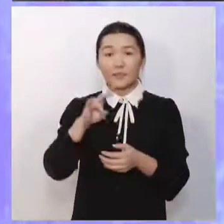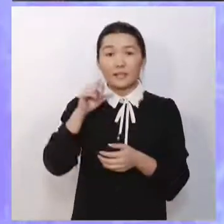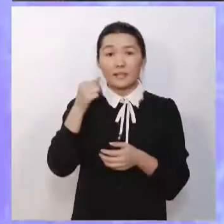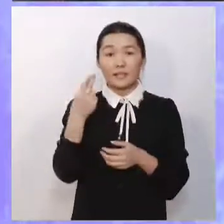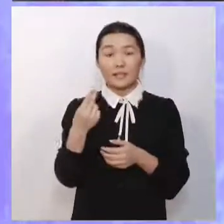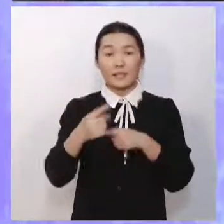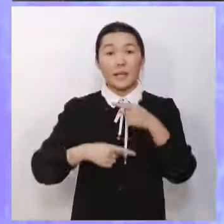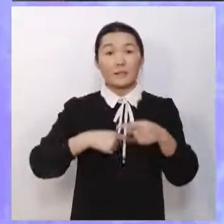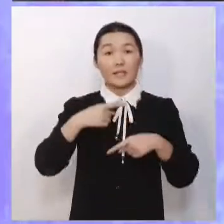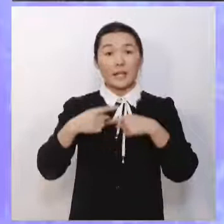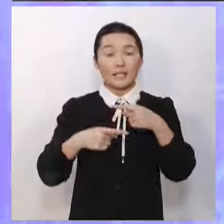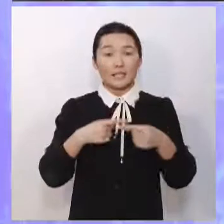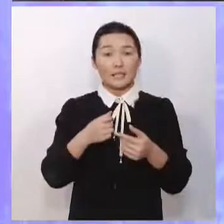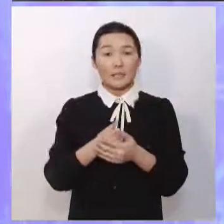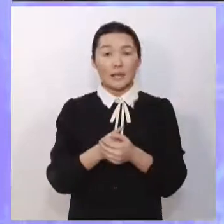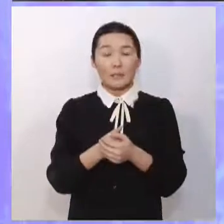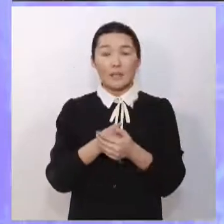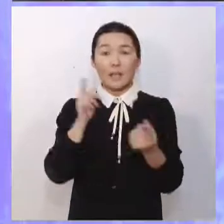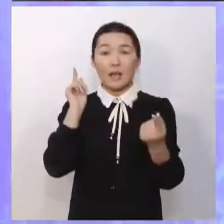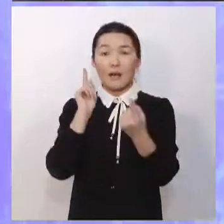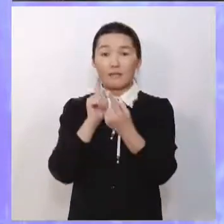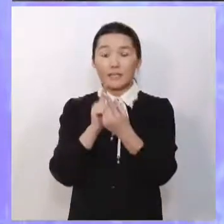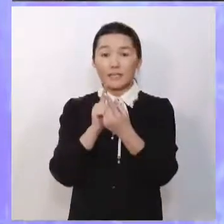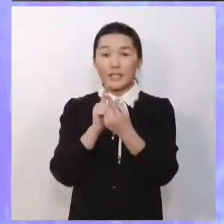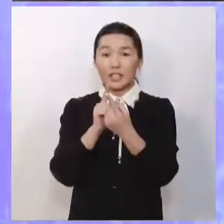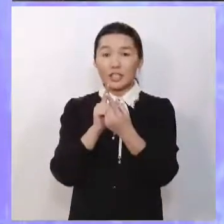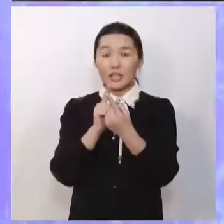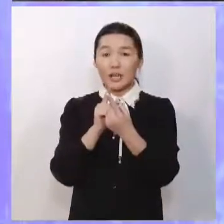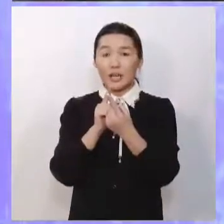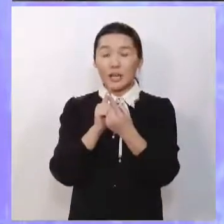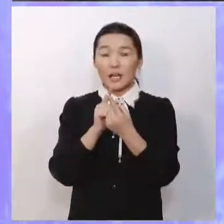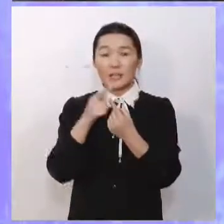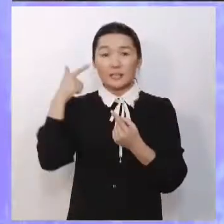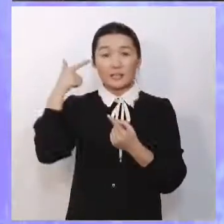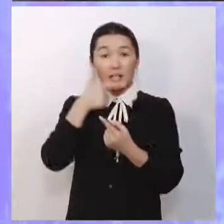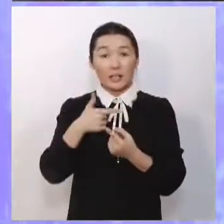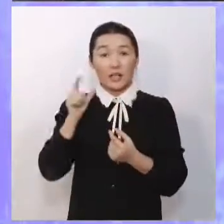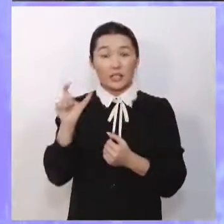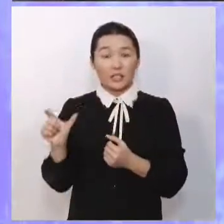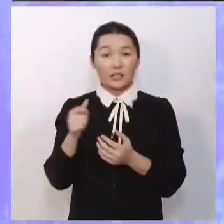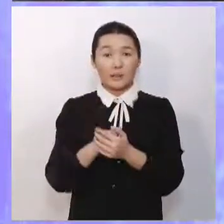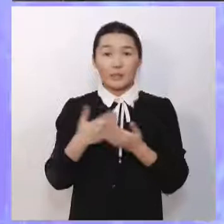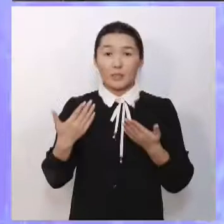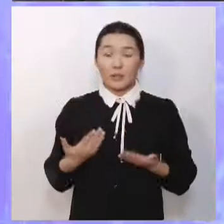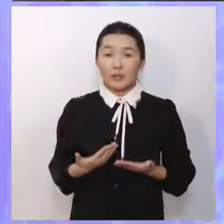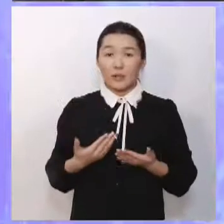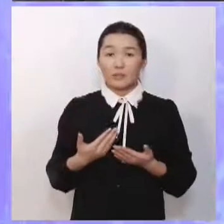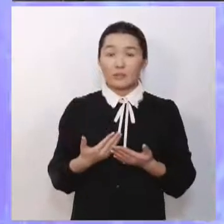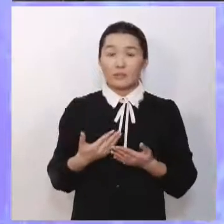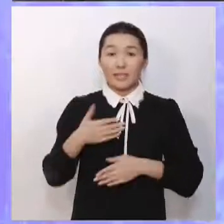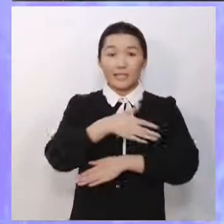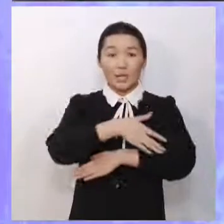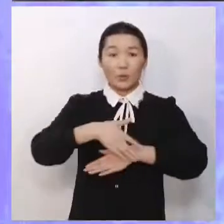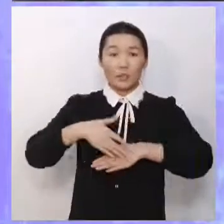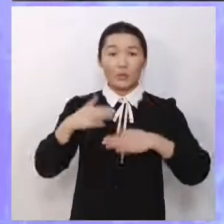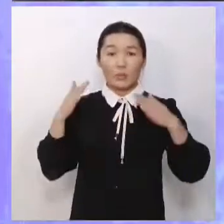национальными традициями, встречи с соотечественниками, проживающими за рубежом. В